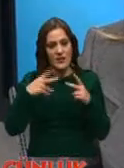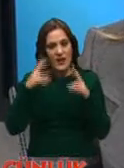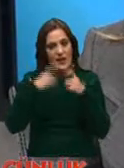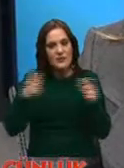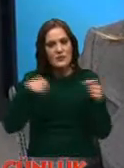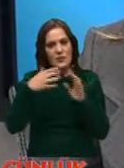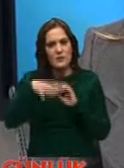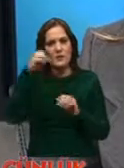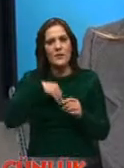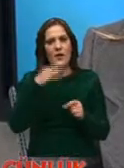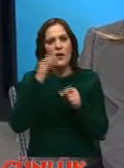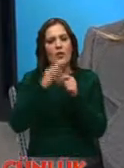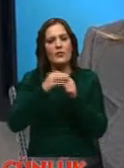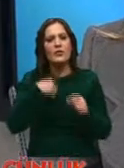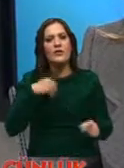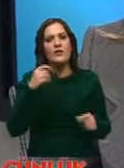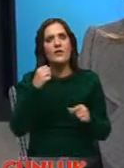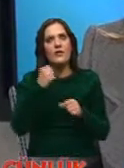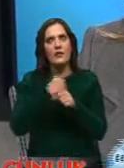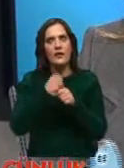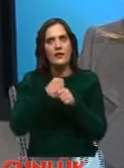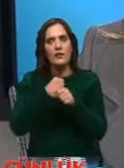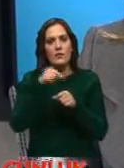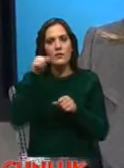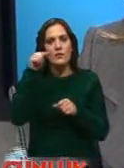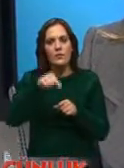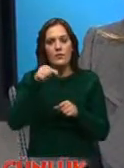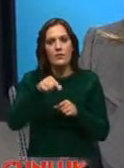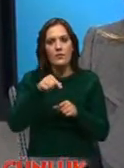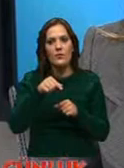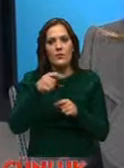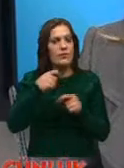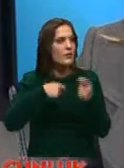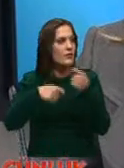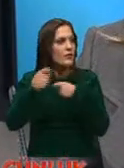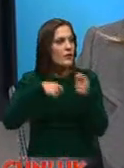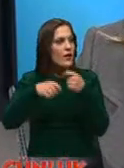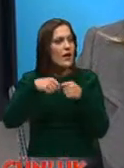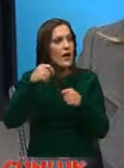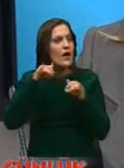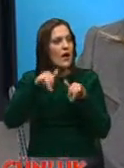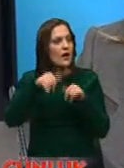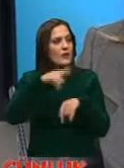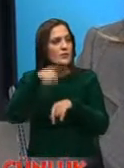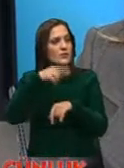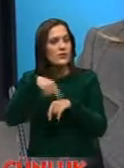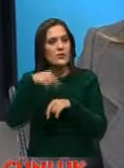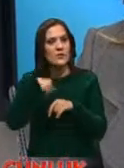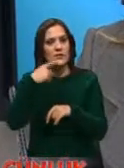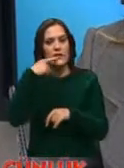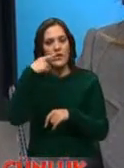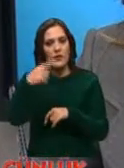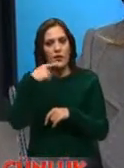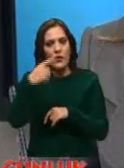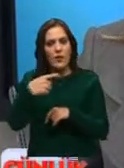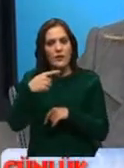içerisinde, kampüs içerisinde yer alan bir bölge. Burada teknoloji firmaları ARGE süreçlerini yürütüyorlar ve yönetiyorlar. ODTÜ